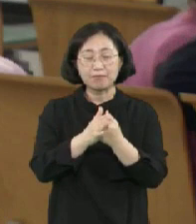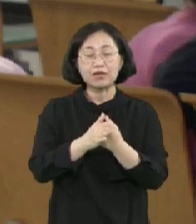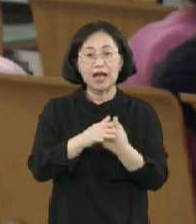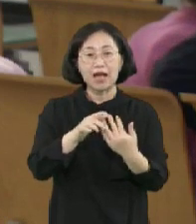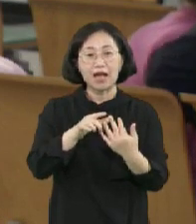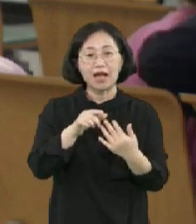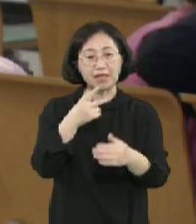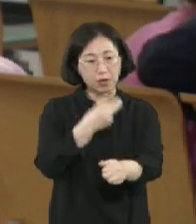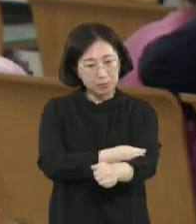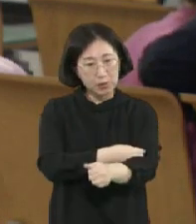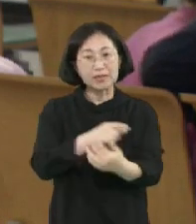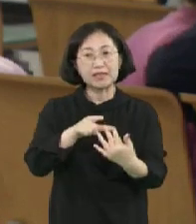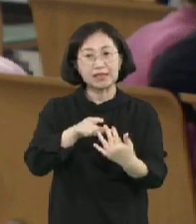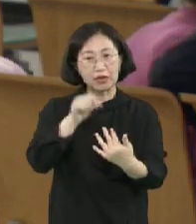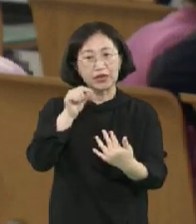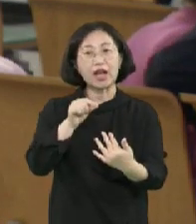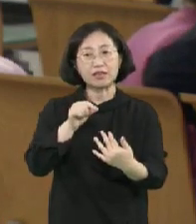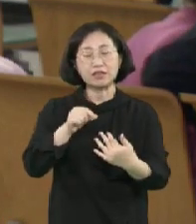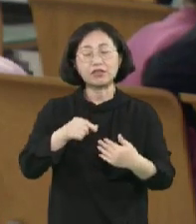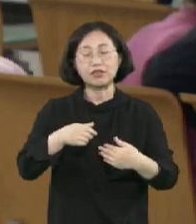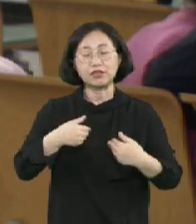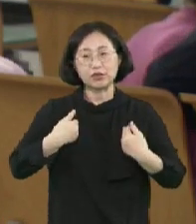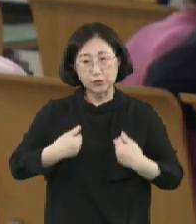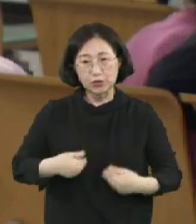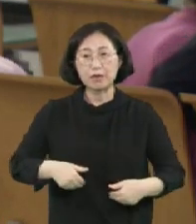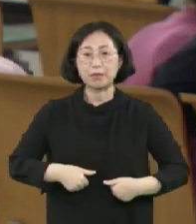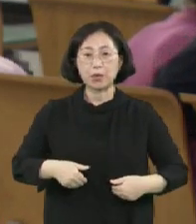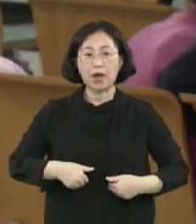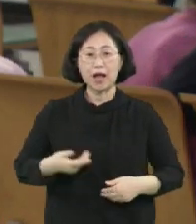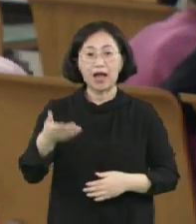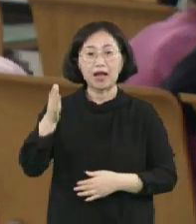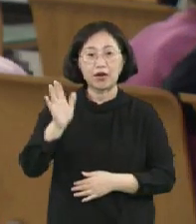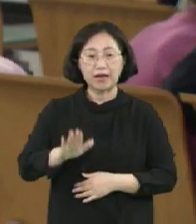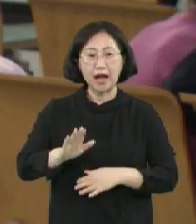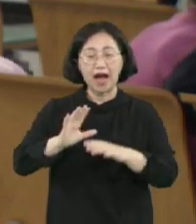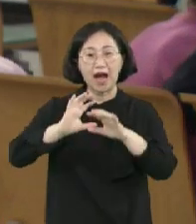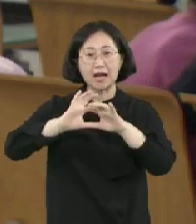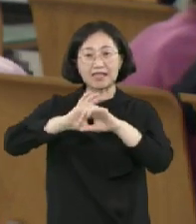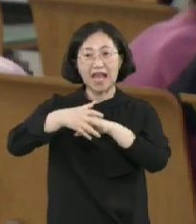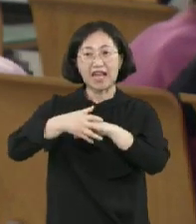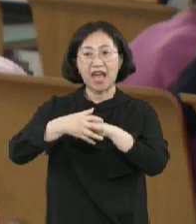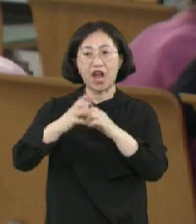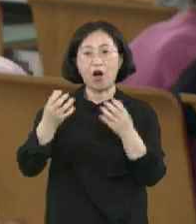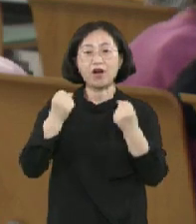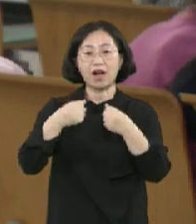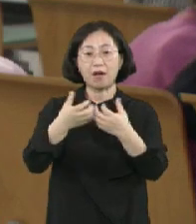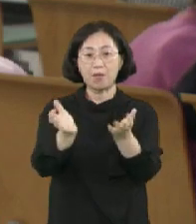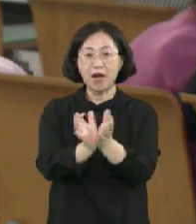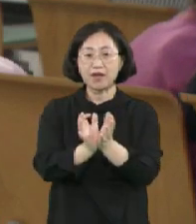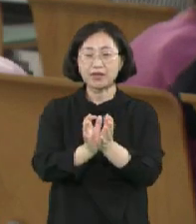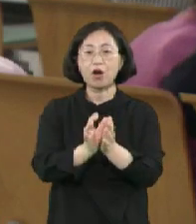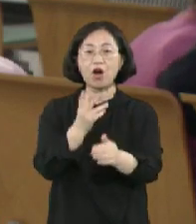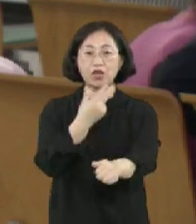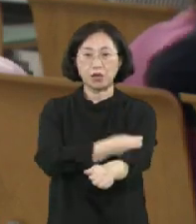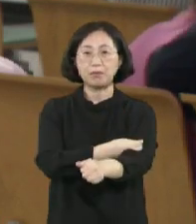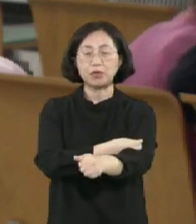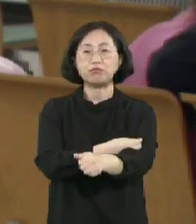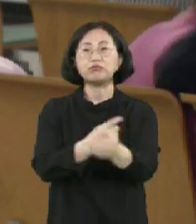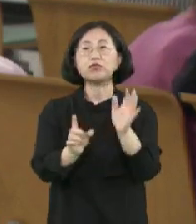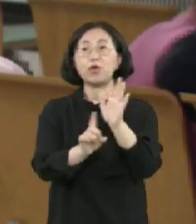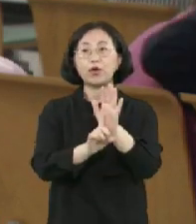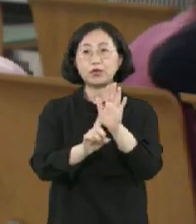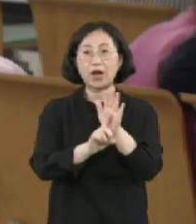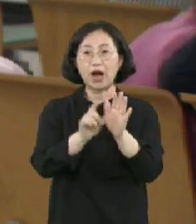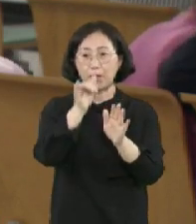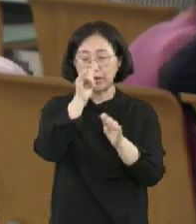합니다. 다만 WHO를 비롯해 세계적으로 접종을 권고하고 있는 만큼 과도한 우려와 불안감을